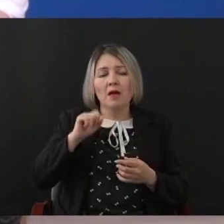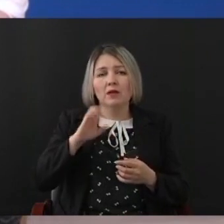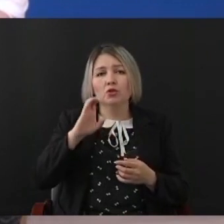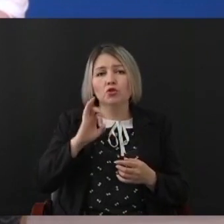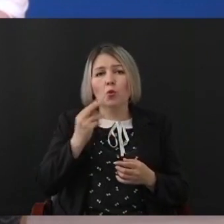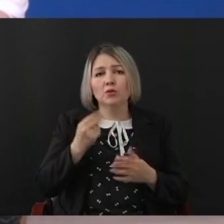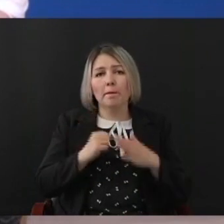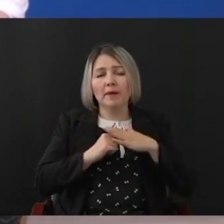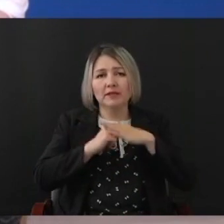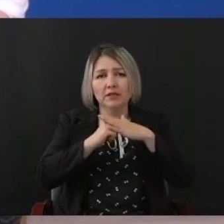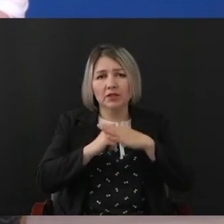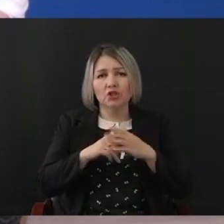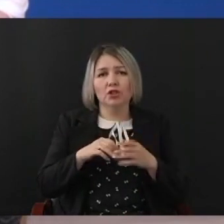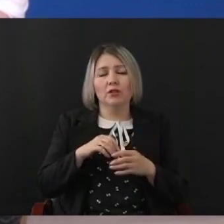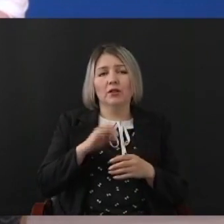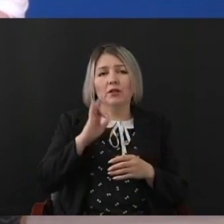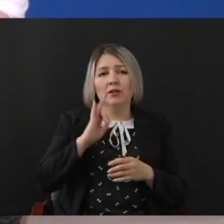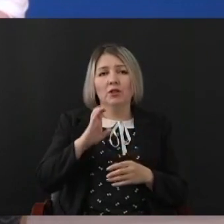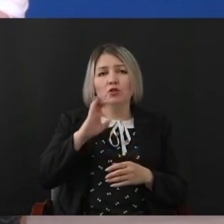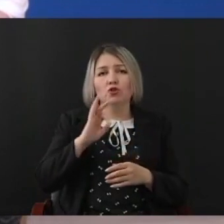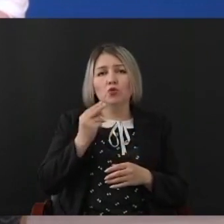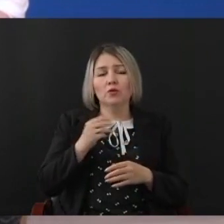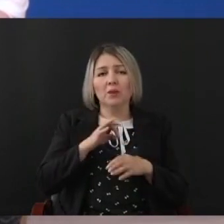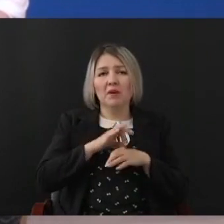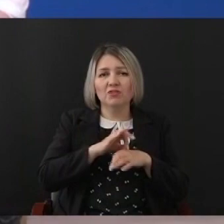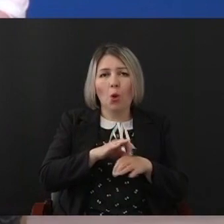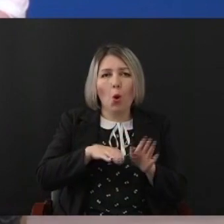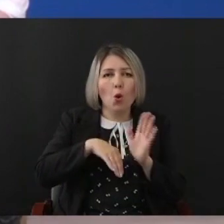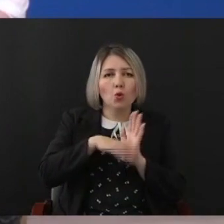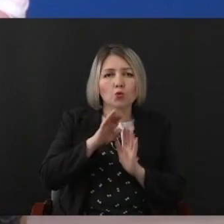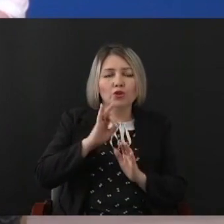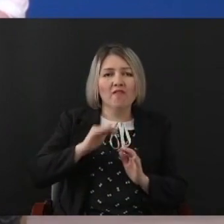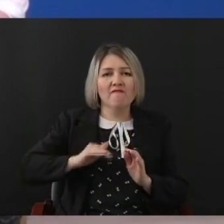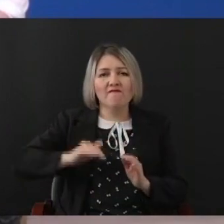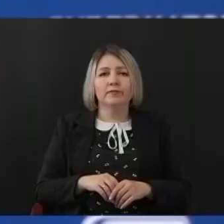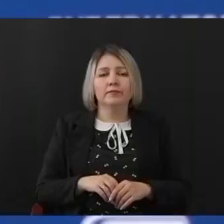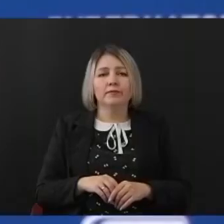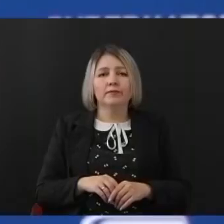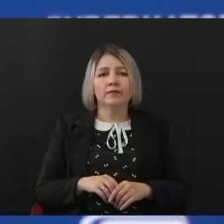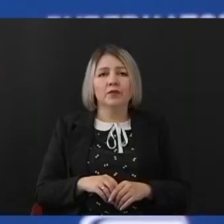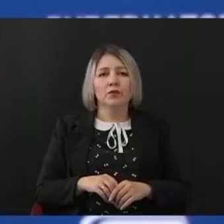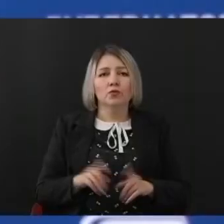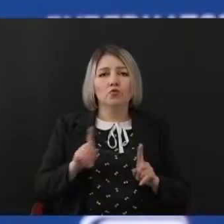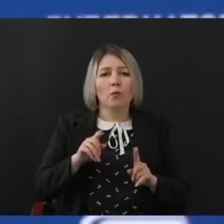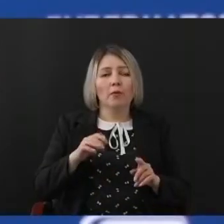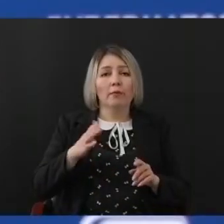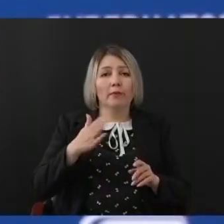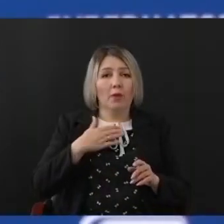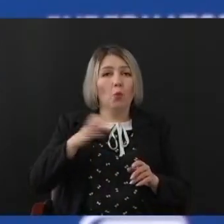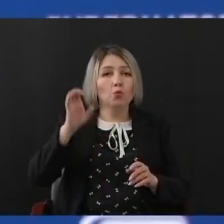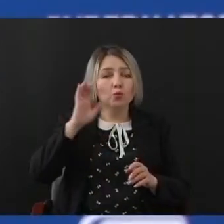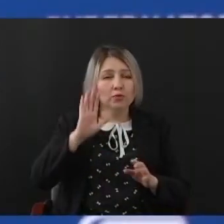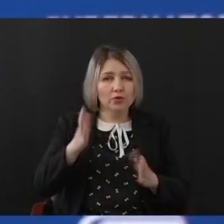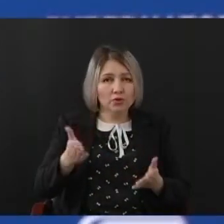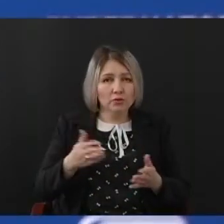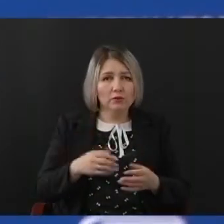числе пожилых людей, лучше и выше по затратам, чем в других регионах Российской Федерации. Я предпочитаю